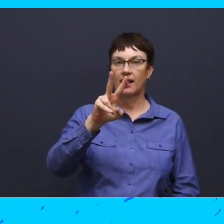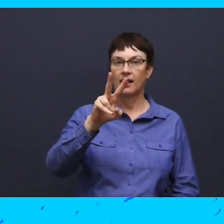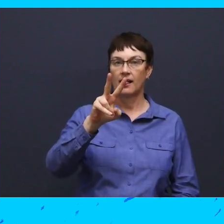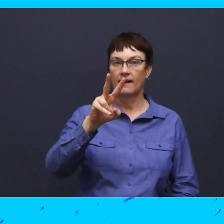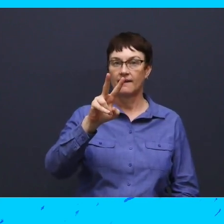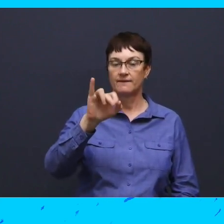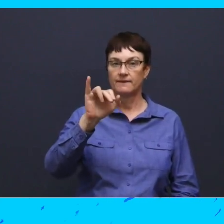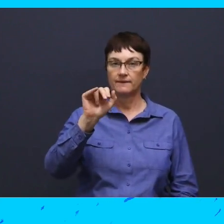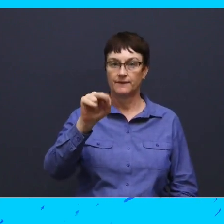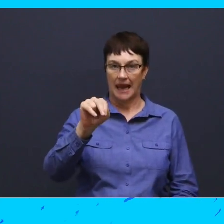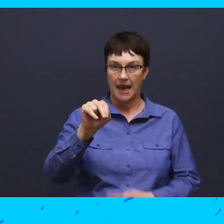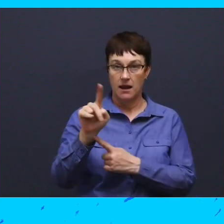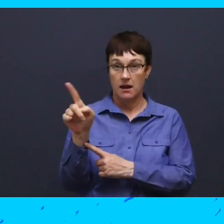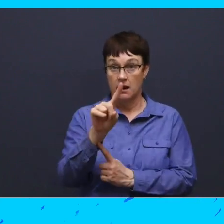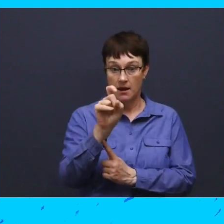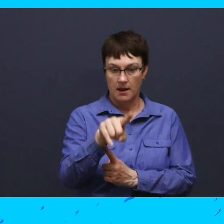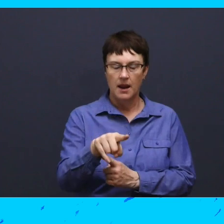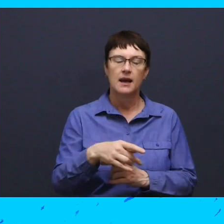législateurs